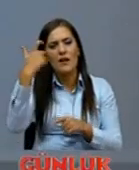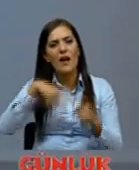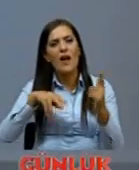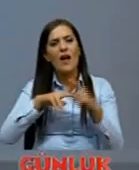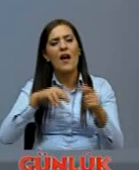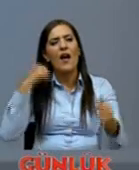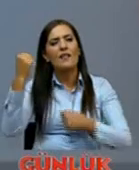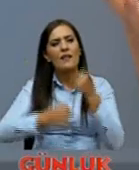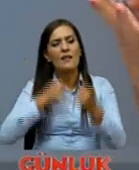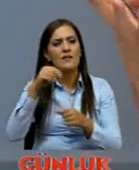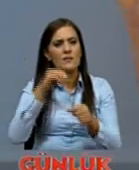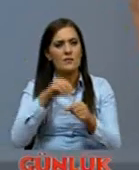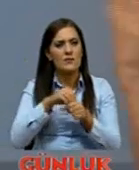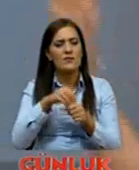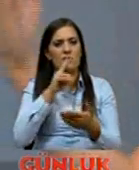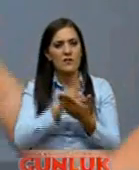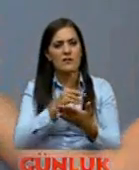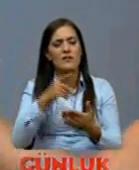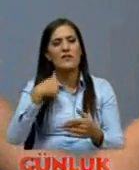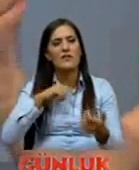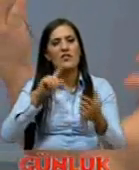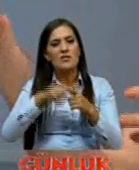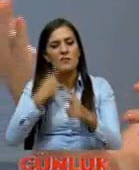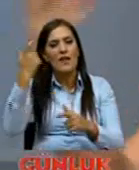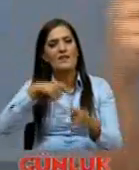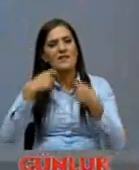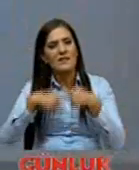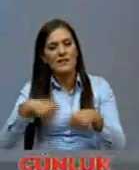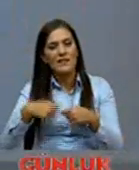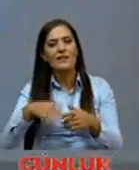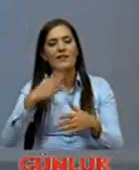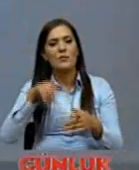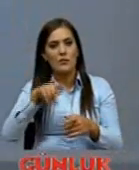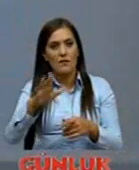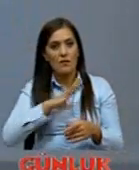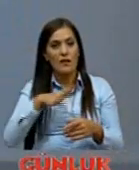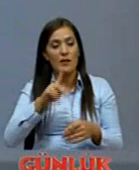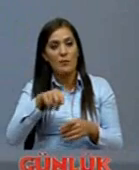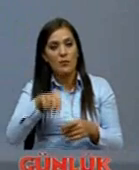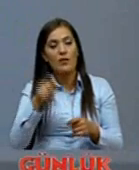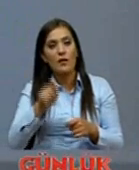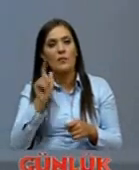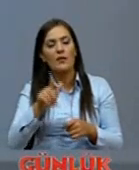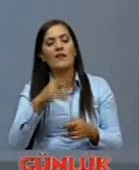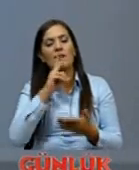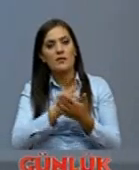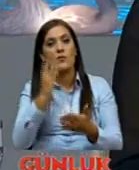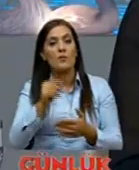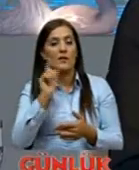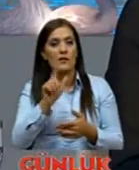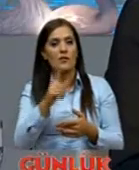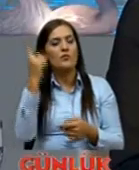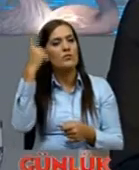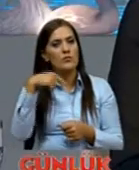atletizm. Atletizm kesinlikle. Değil mi? Başka spor dalları, estetik, jimnastik bunlar da var. Yani, bunlar besliyor yani bu spor dalını. Kesinlikle olması